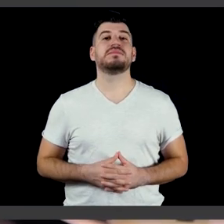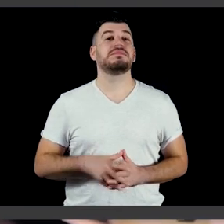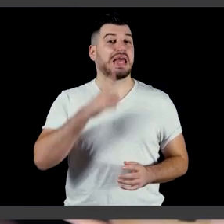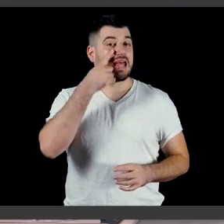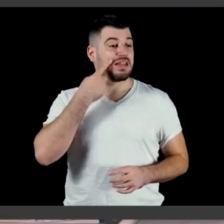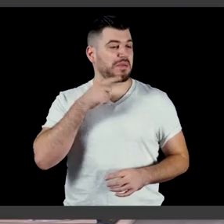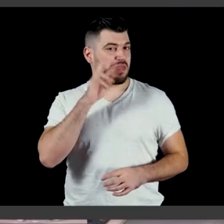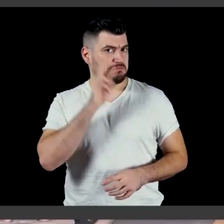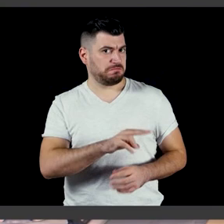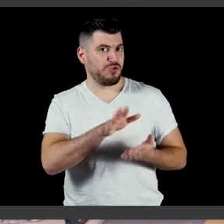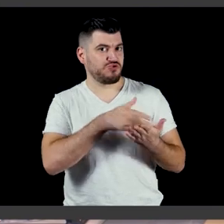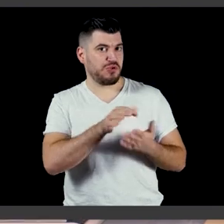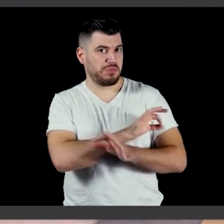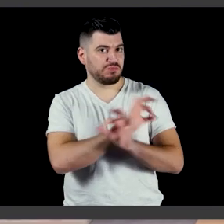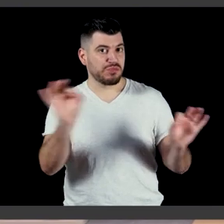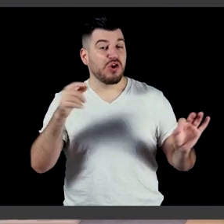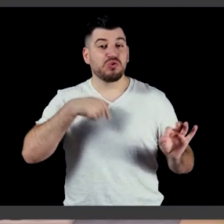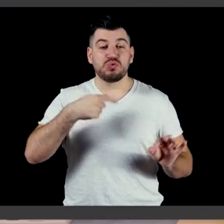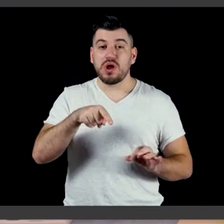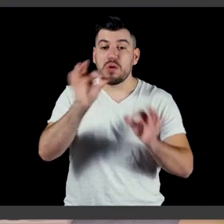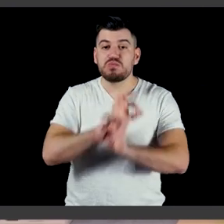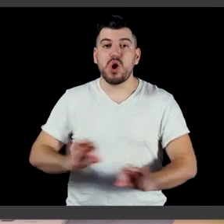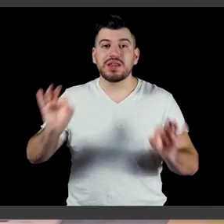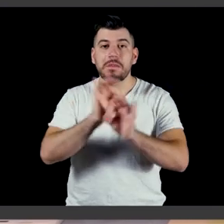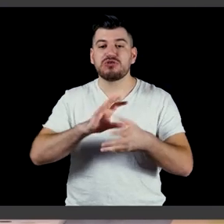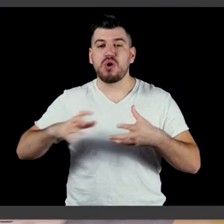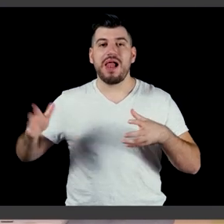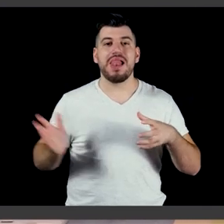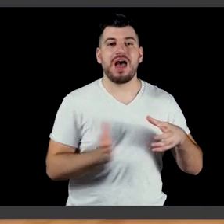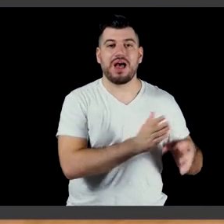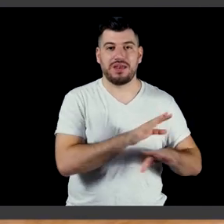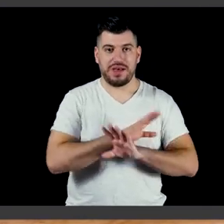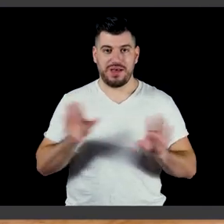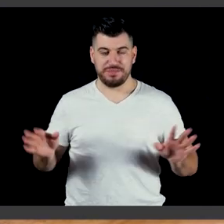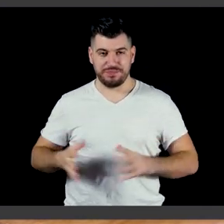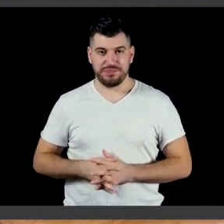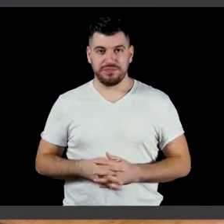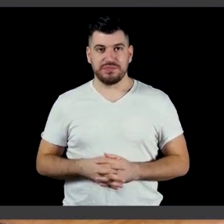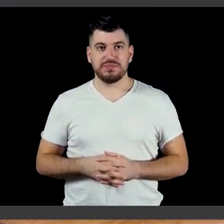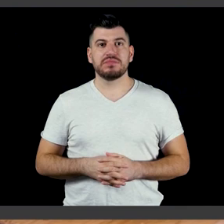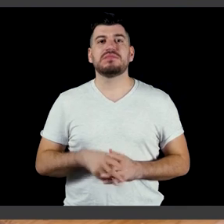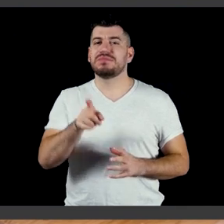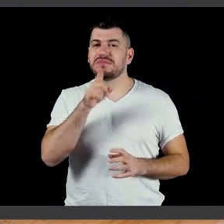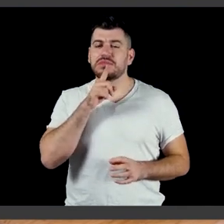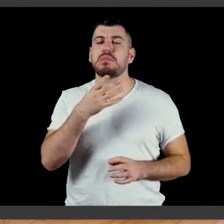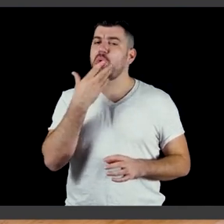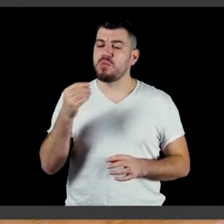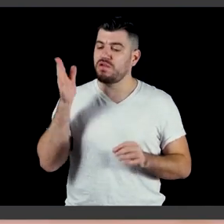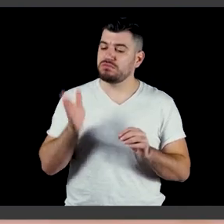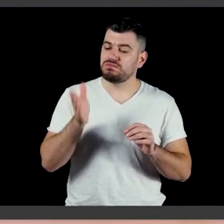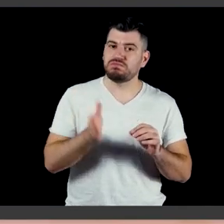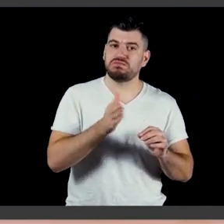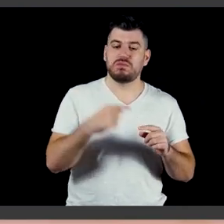Τα κρεμμύδια μου άρχισαν να καραμελώνουν, οπότε αρχίζω να προετοιμάζω τα υπόλοιπα λαχανικά μου και αυτό έτσι θα το κόψω ωραίες